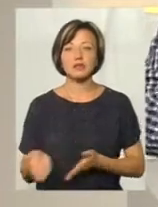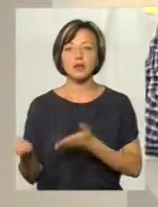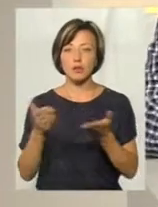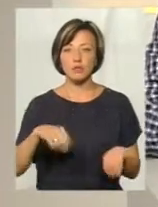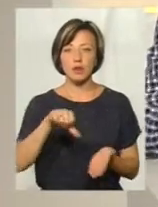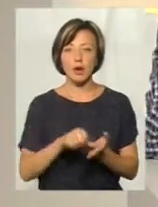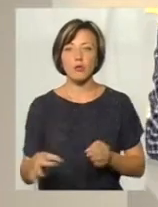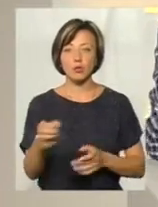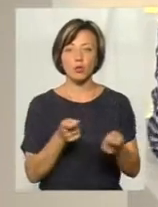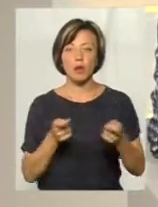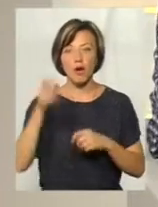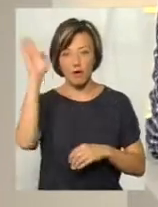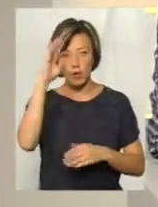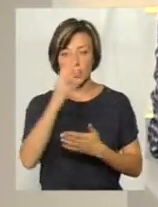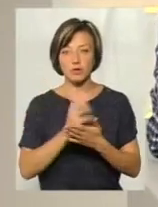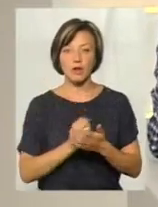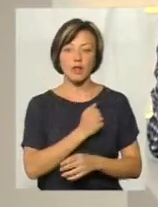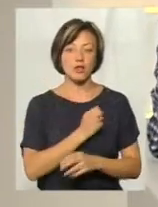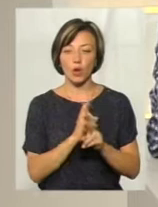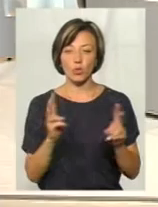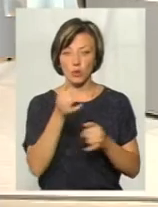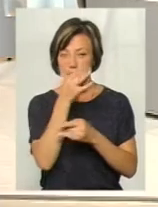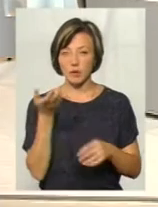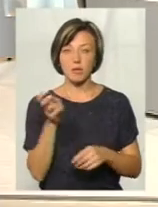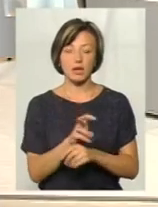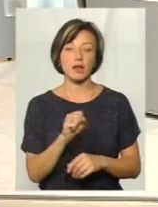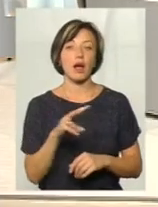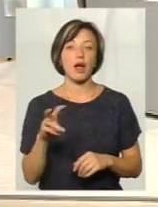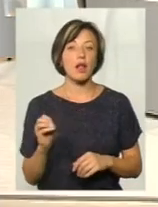представників обласного управління водних ресурсів. На жаль, ніхто не зміг прийти, але от